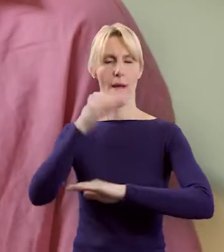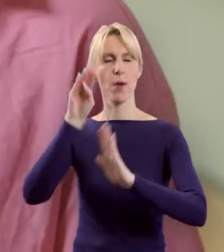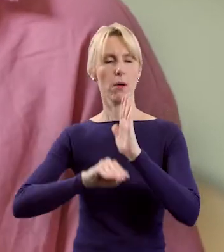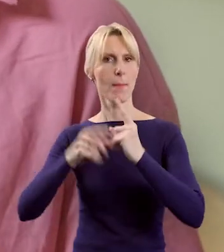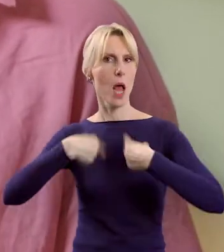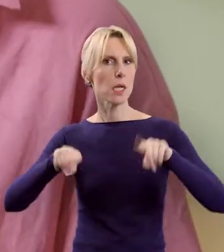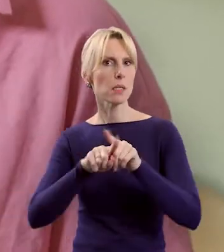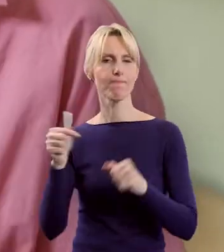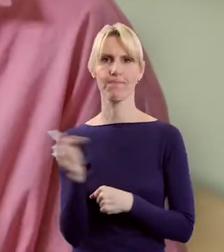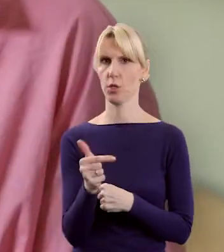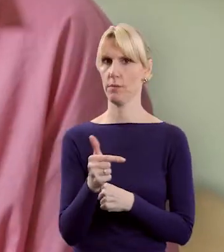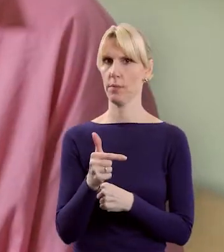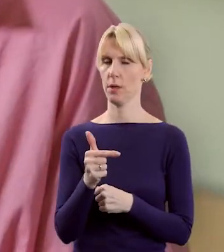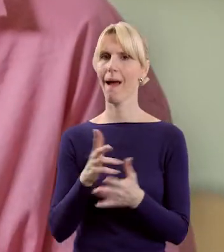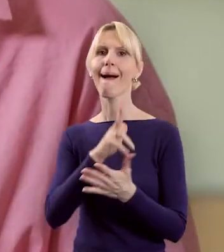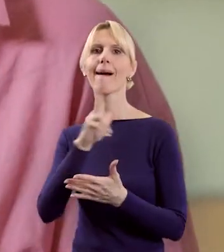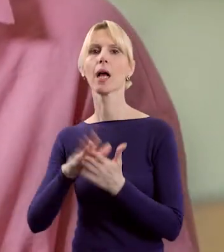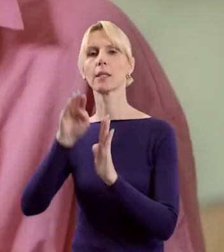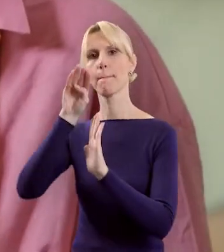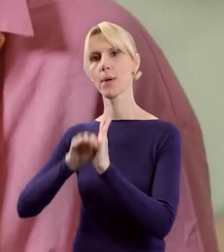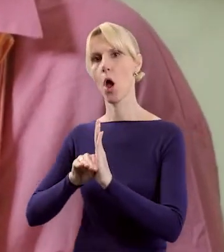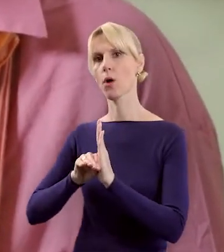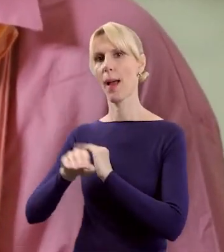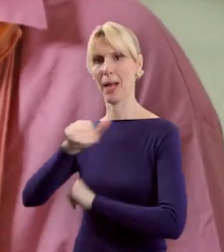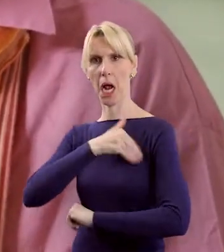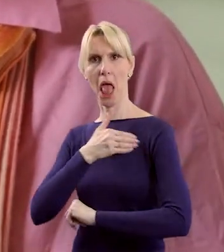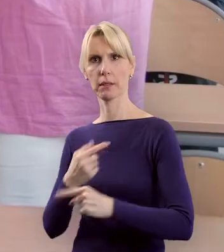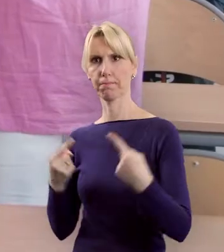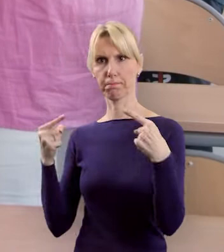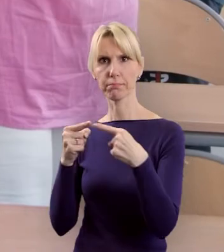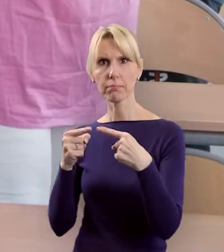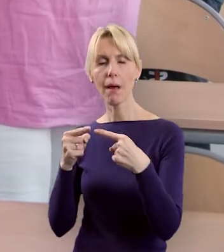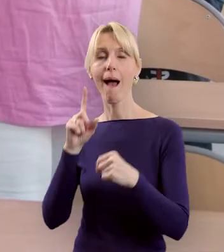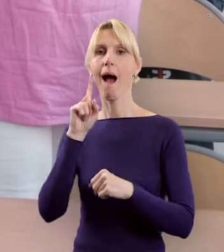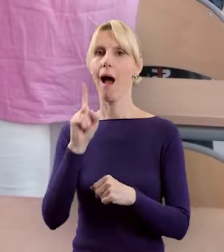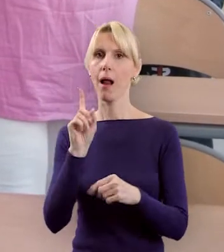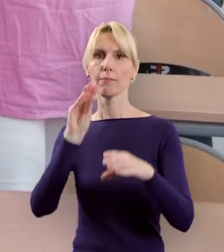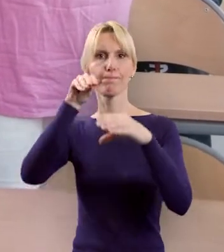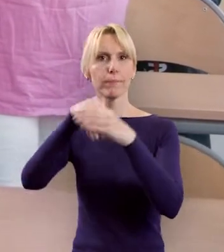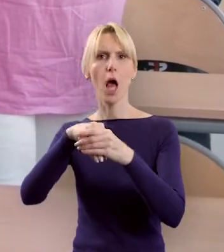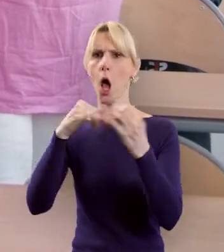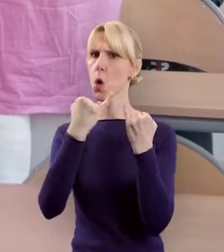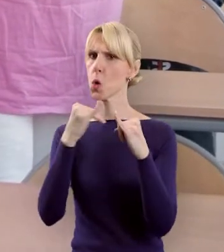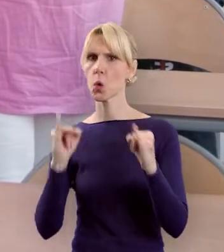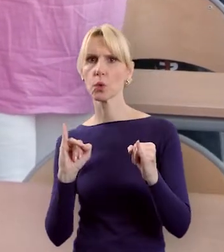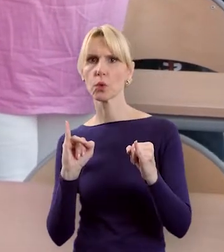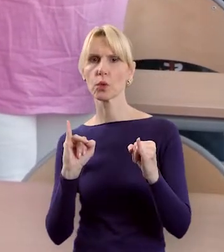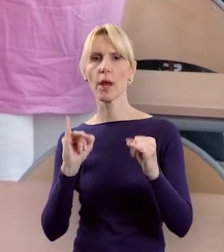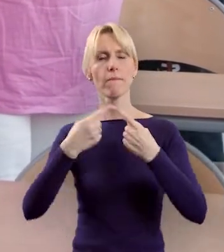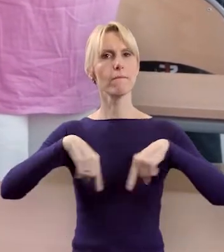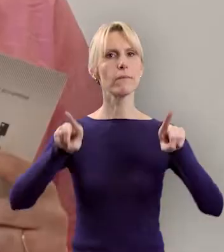wzorzec. Każdy ma swój program na dany rok dla danej klasy, ale wprowadzamy ten program różnorodnie.